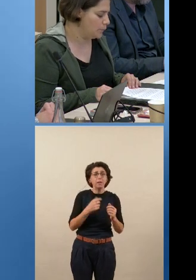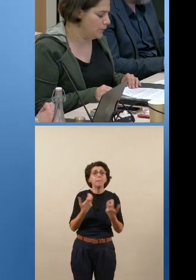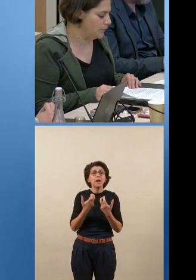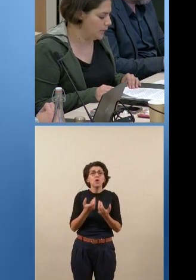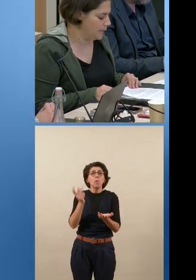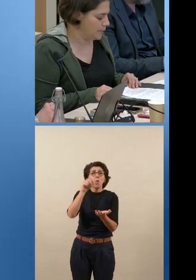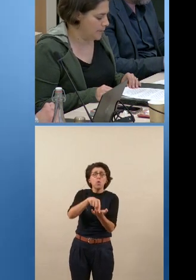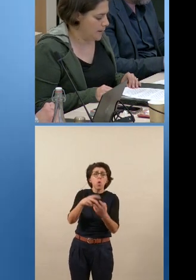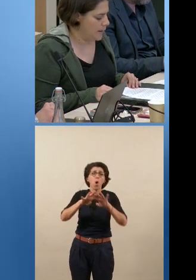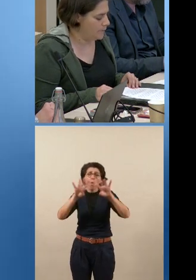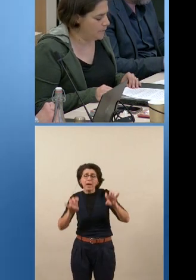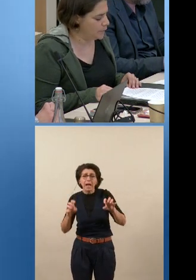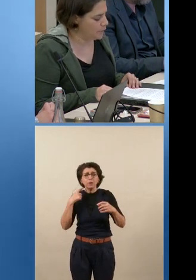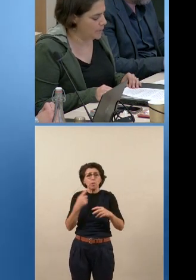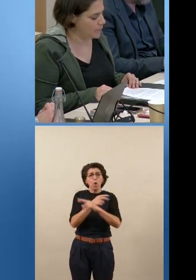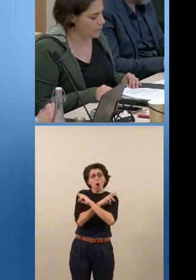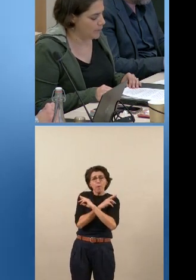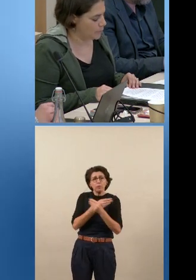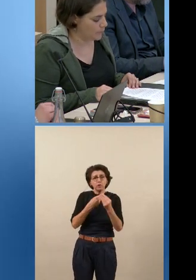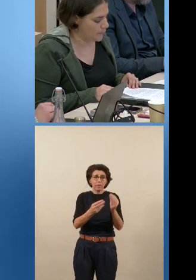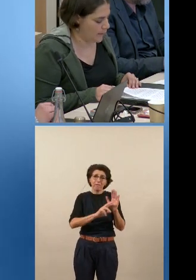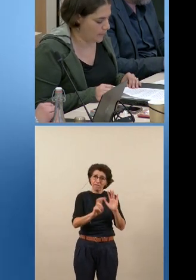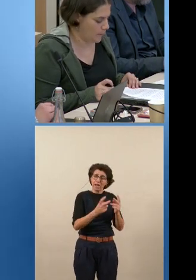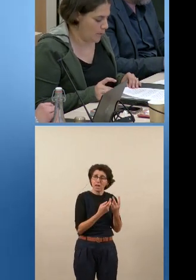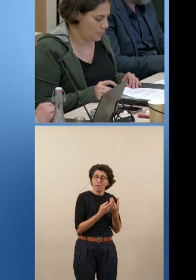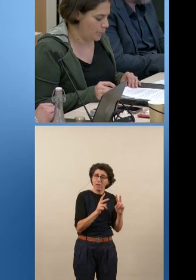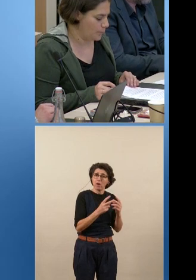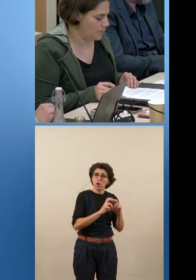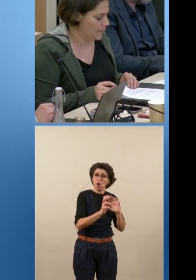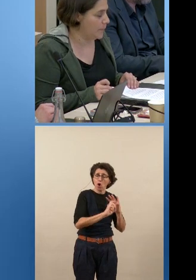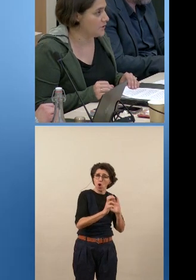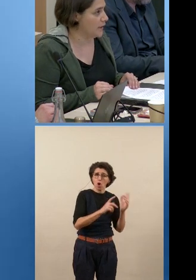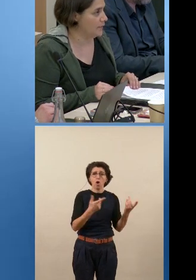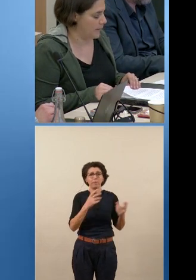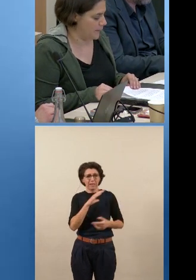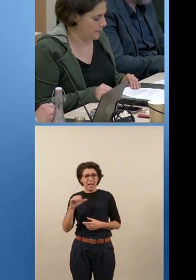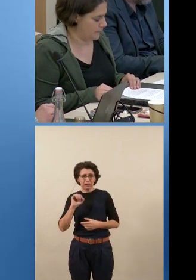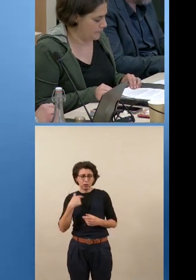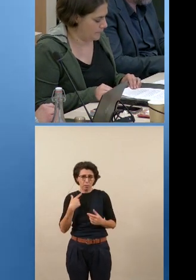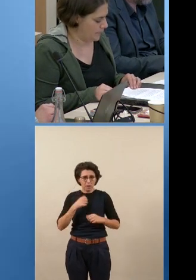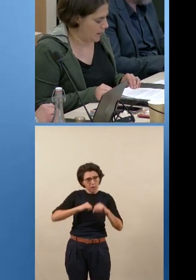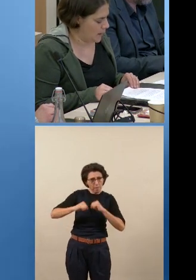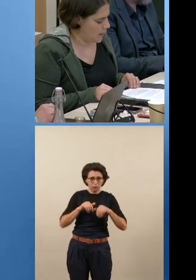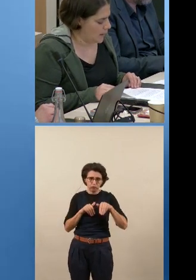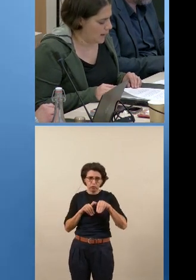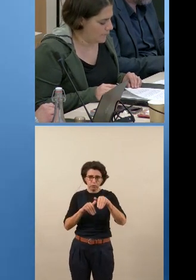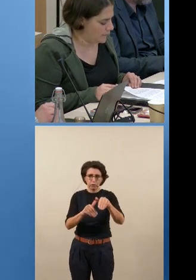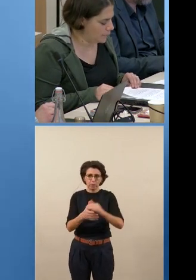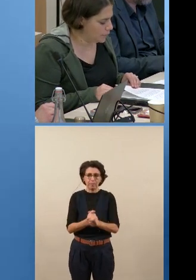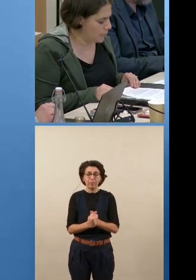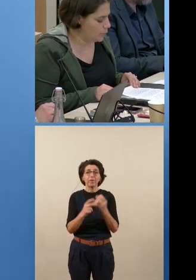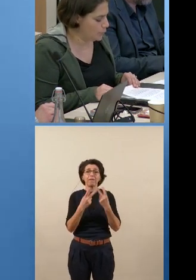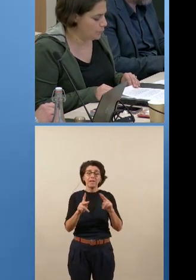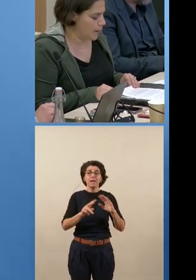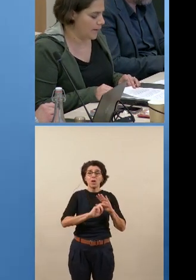et ou isolées la ville de Grenoble et et son CCS poursuivent les démarches d'aller vert la ville de